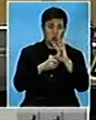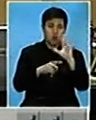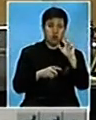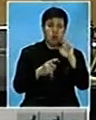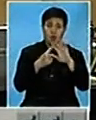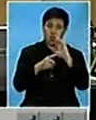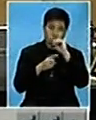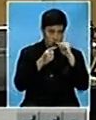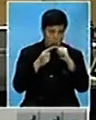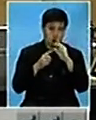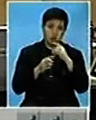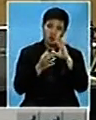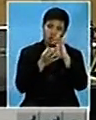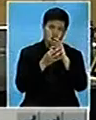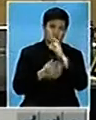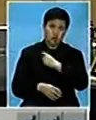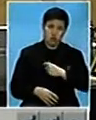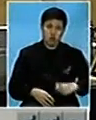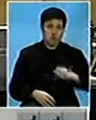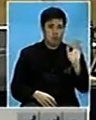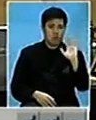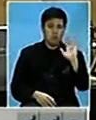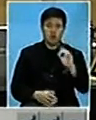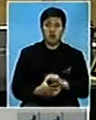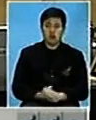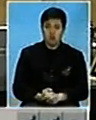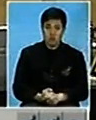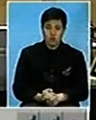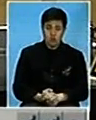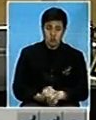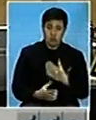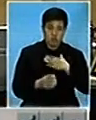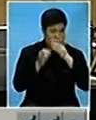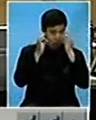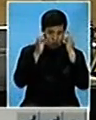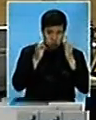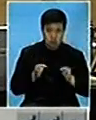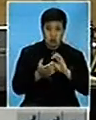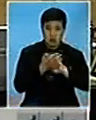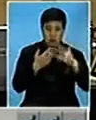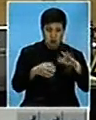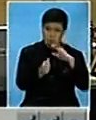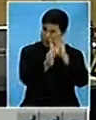แล้วครับเรื่องสถาบันพระต้องยกไว้เดือดหัวนะครับพอแล้วครับผมไม่ใช่ไฉนะครับผมบอกผมเตือนแล้ว